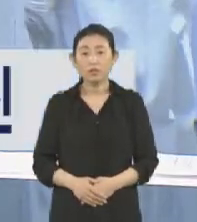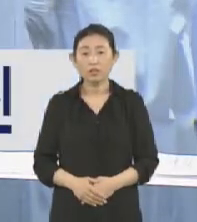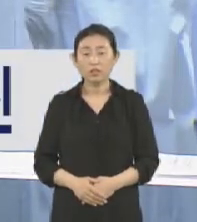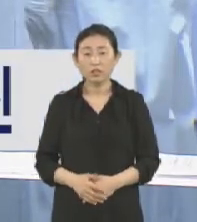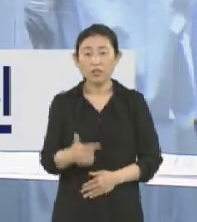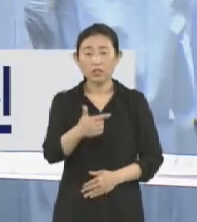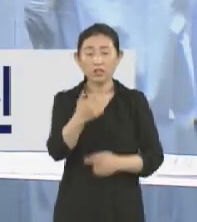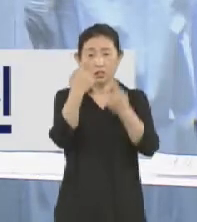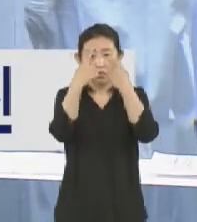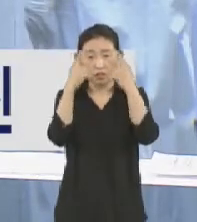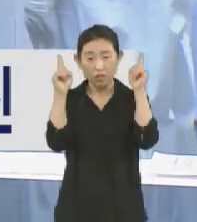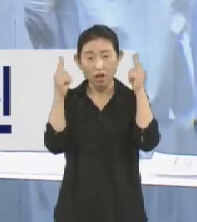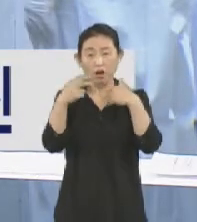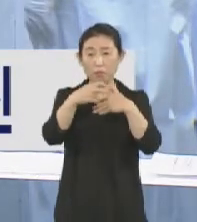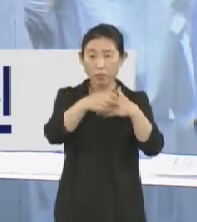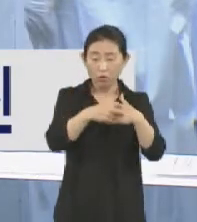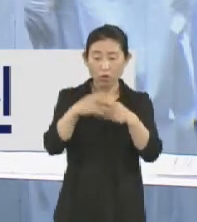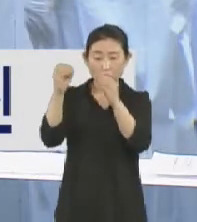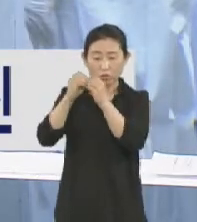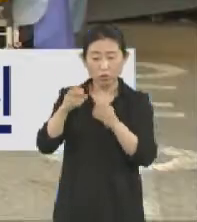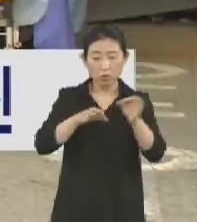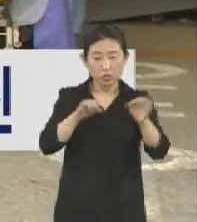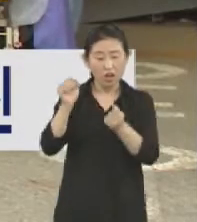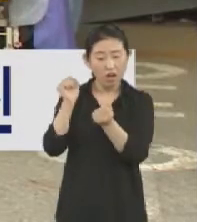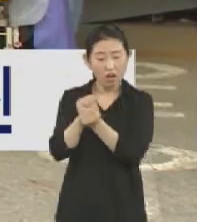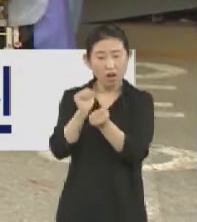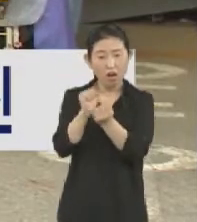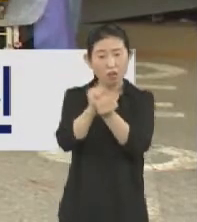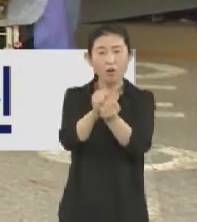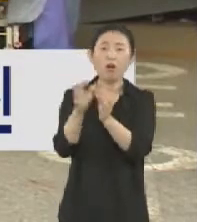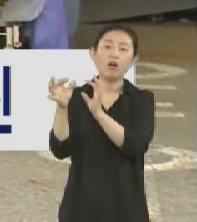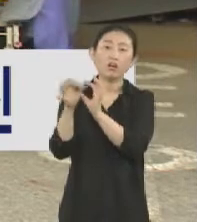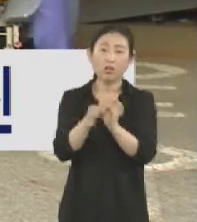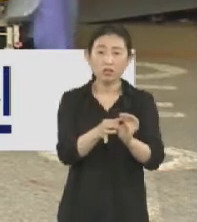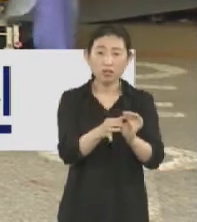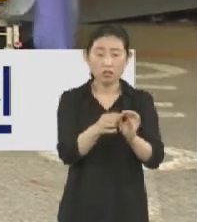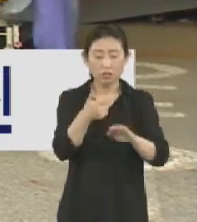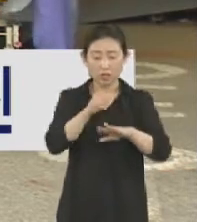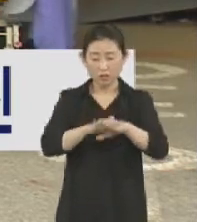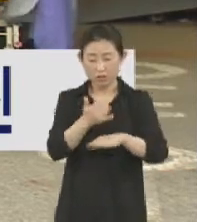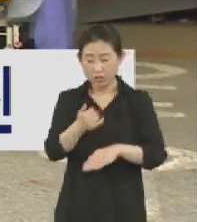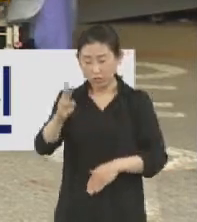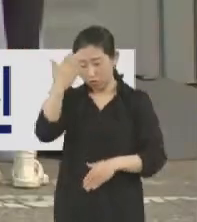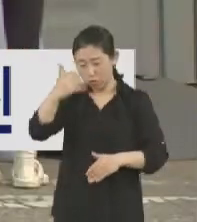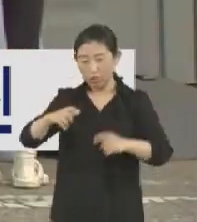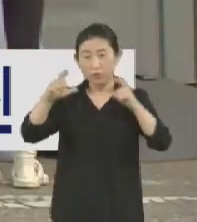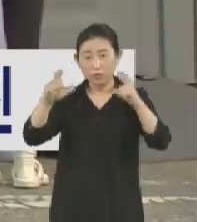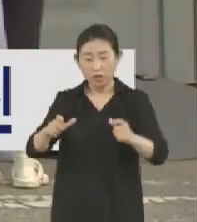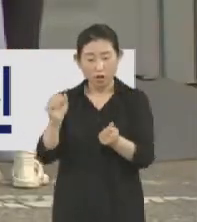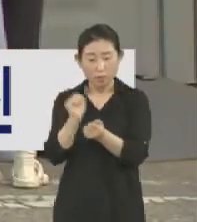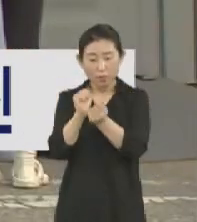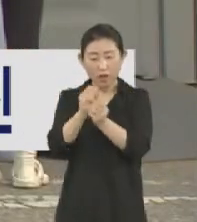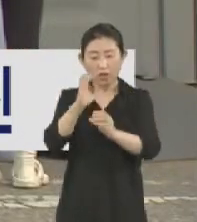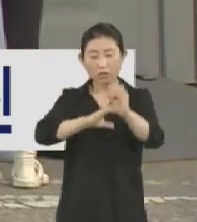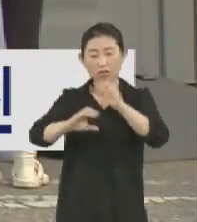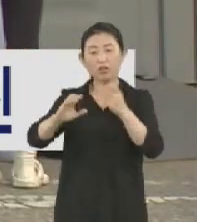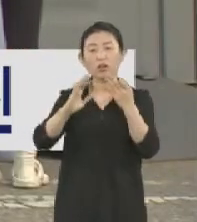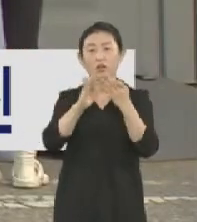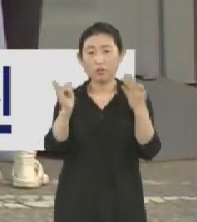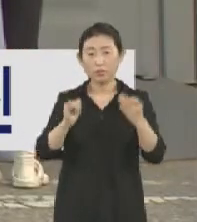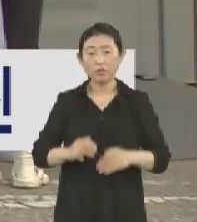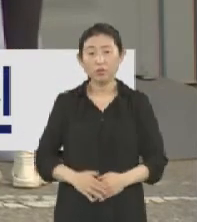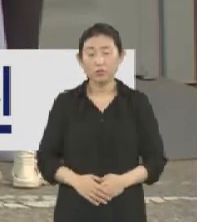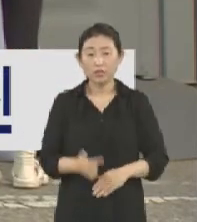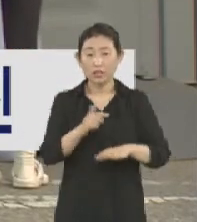종합병원과 전통시장에서 감염이 계속되는 등 대전과 세종 충남 에서 14명에 확진 자 가 추가됐습니다